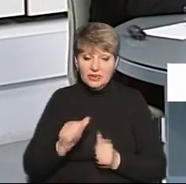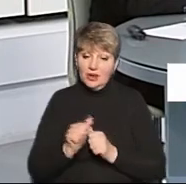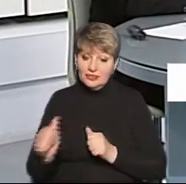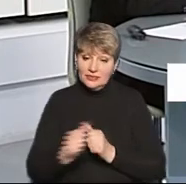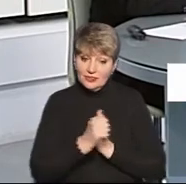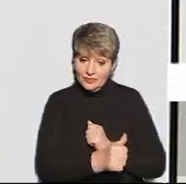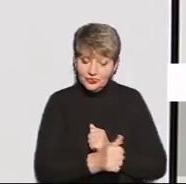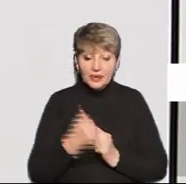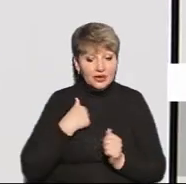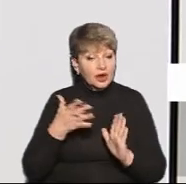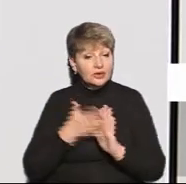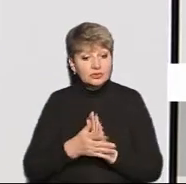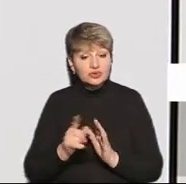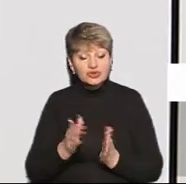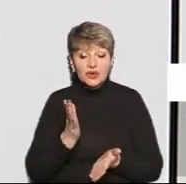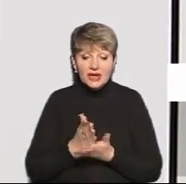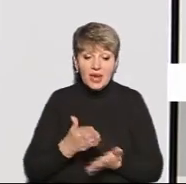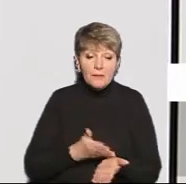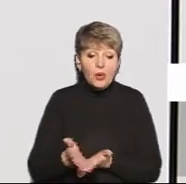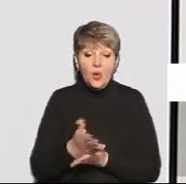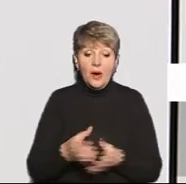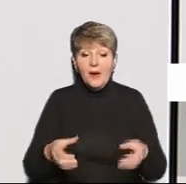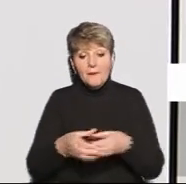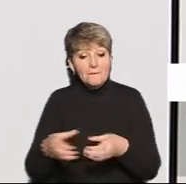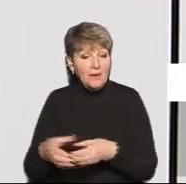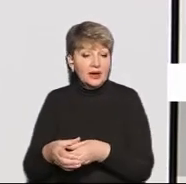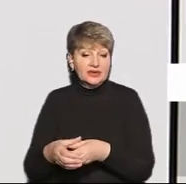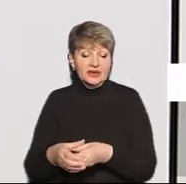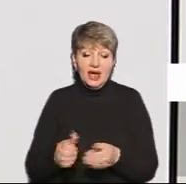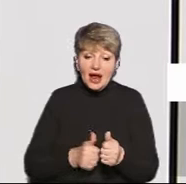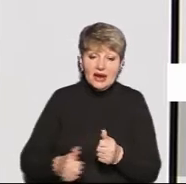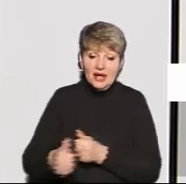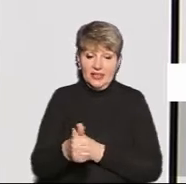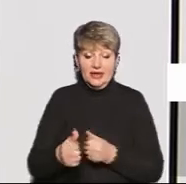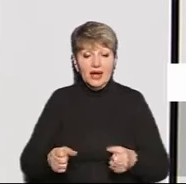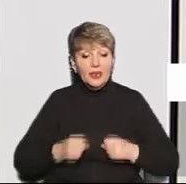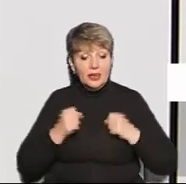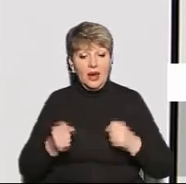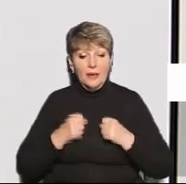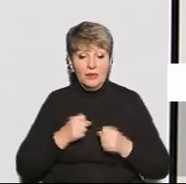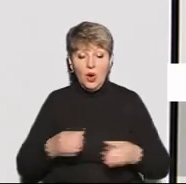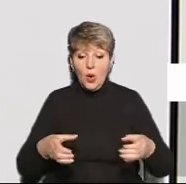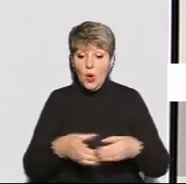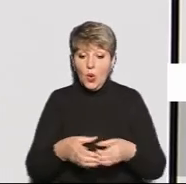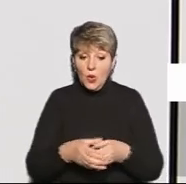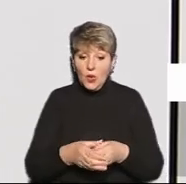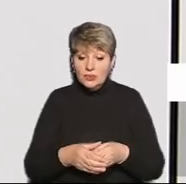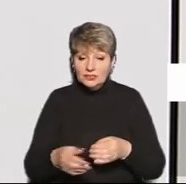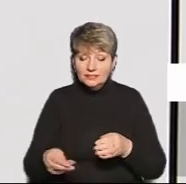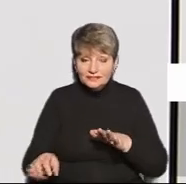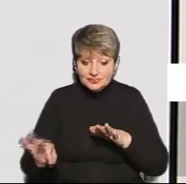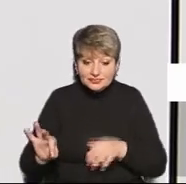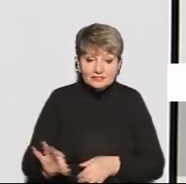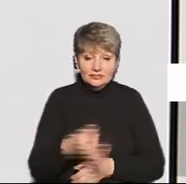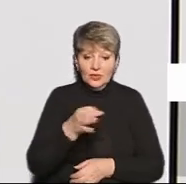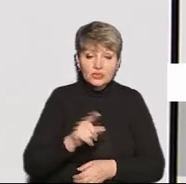І я розумію, що навіть певні політичні партії, певні політичні лідери намагалися колектив спантеличити, сказати,